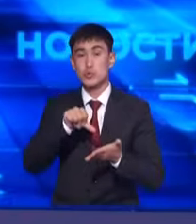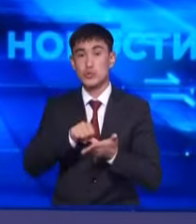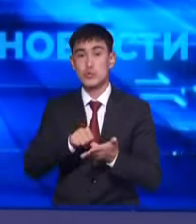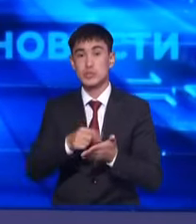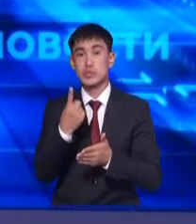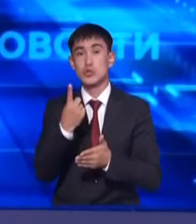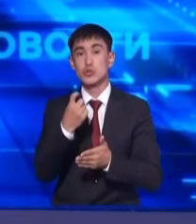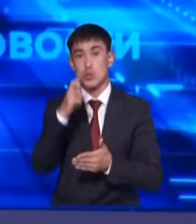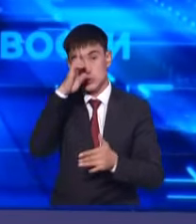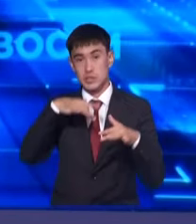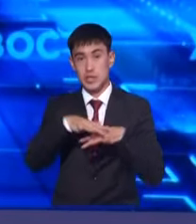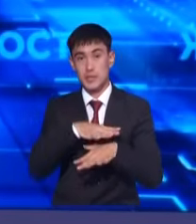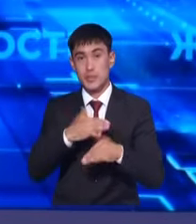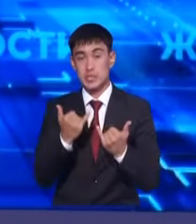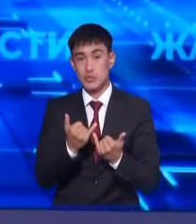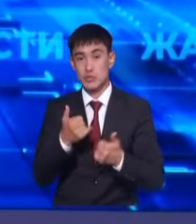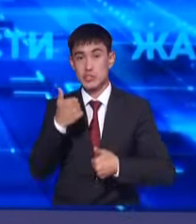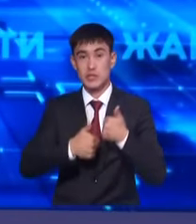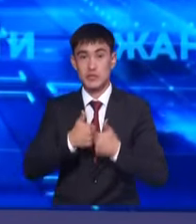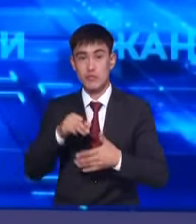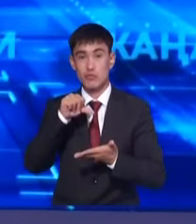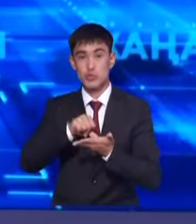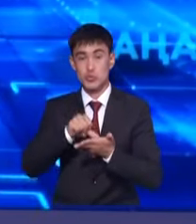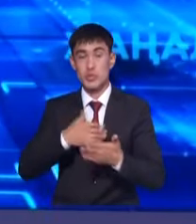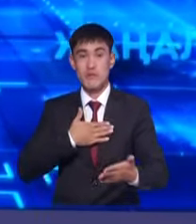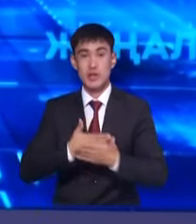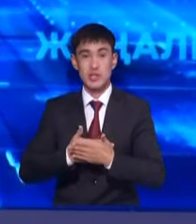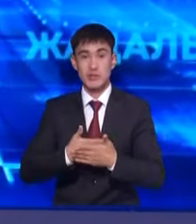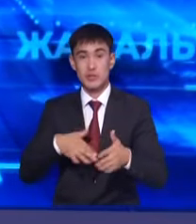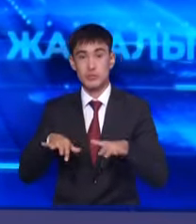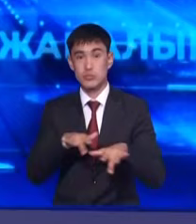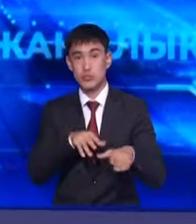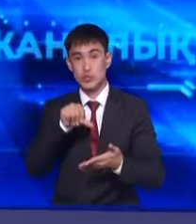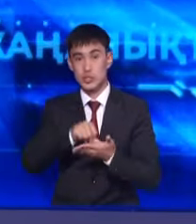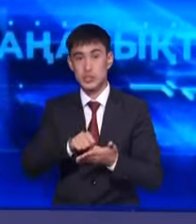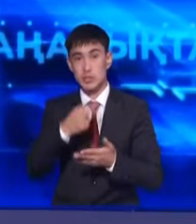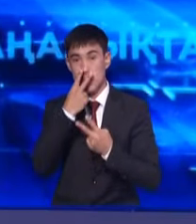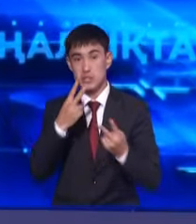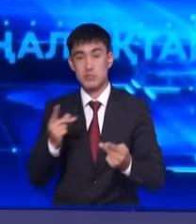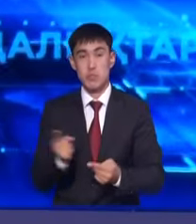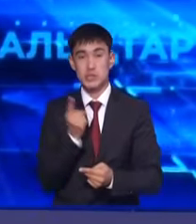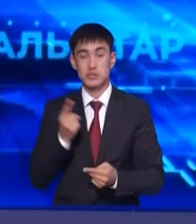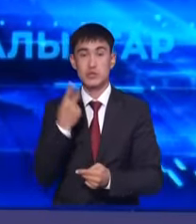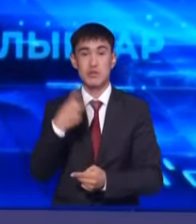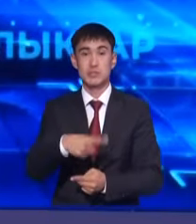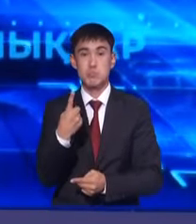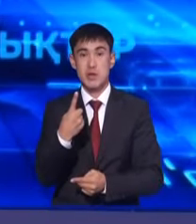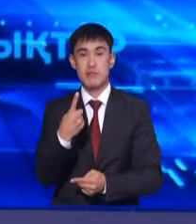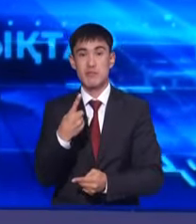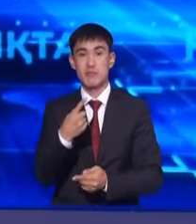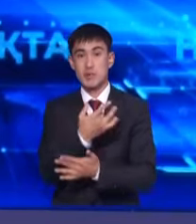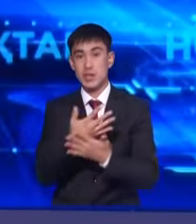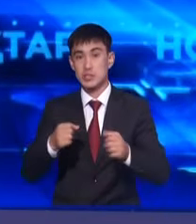присутствовали представители почти 100 стран. Сегодня соревнования вступили в активную фазу. Участники демонстрируют мастерство в 21